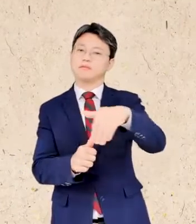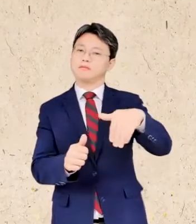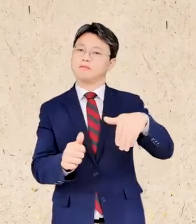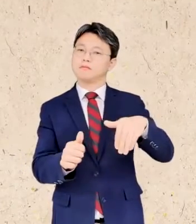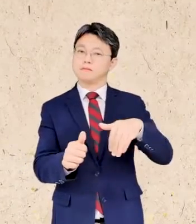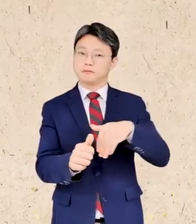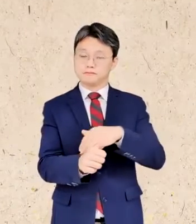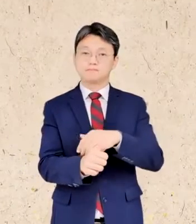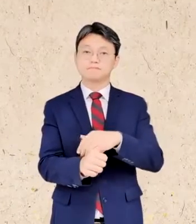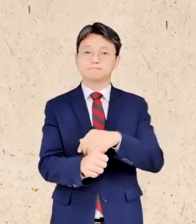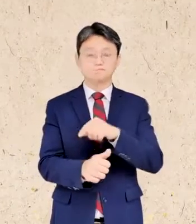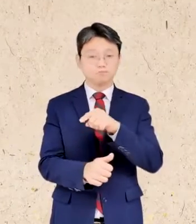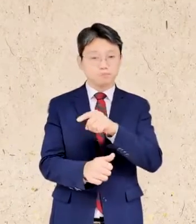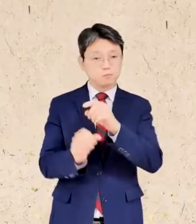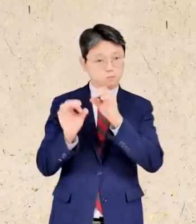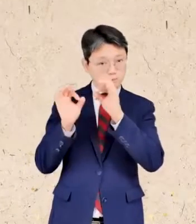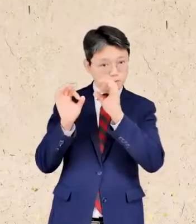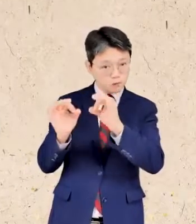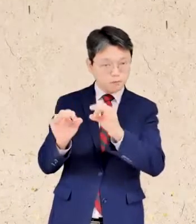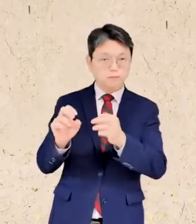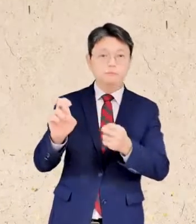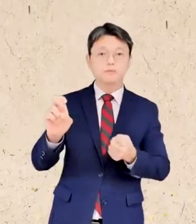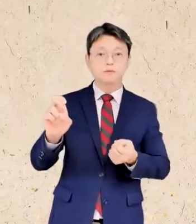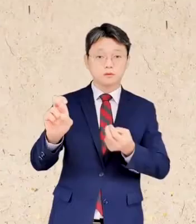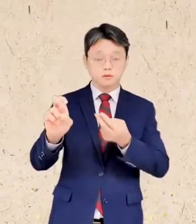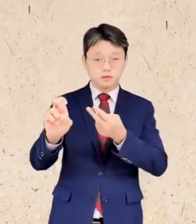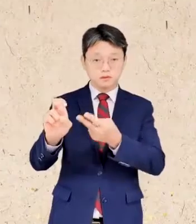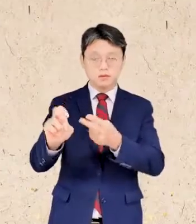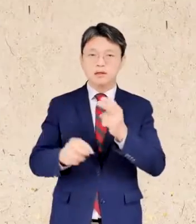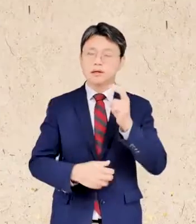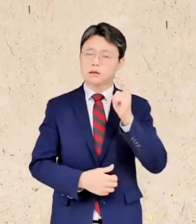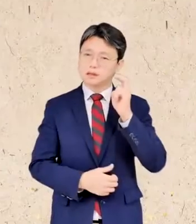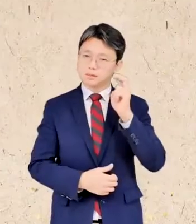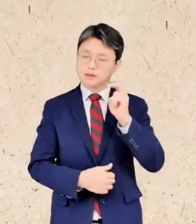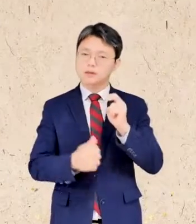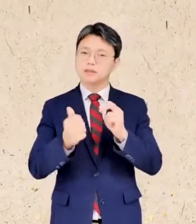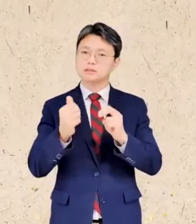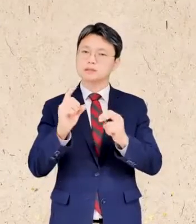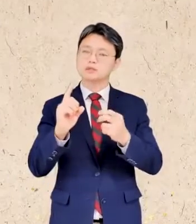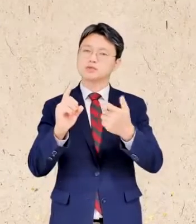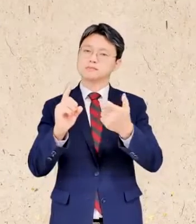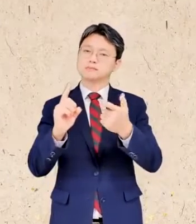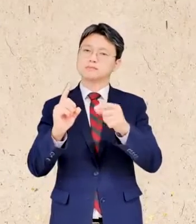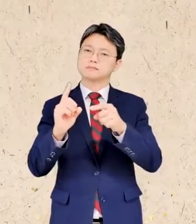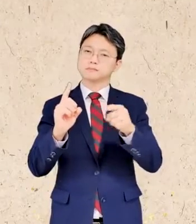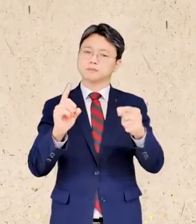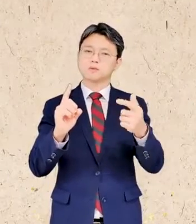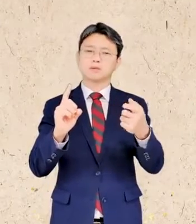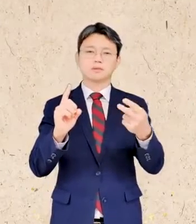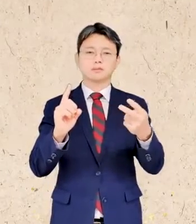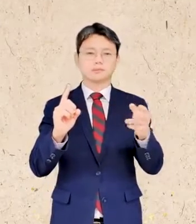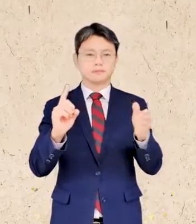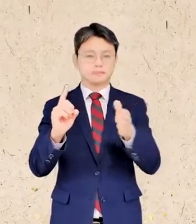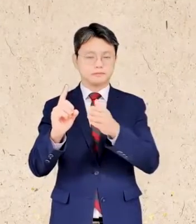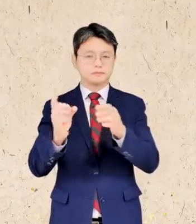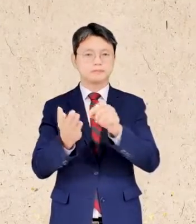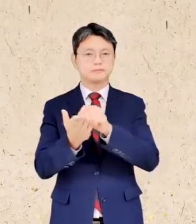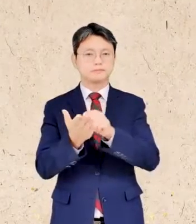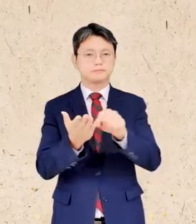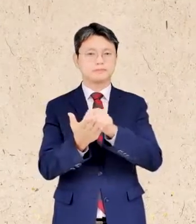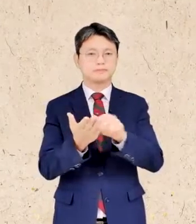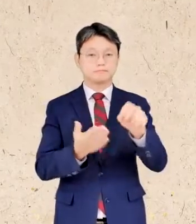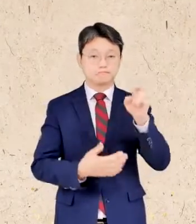그때로 보입니다. 그런 점에서 이 빌레몬서는 아마도 주 60년경에서 대략